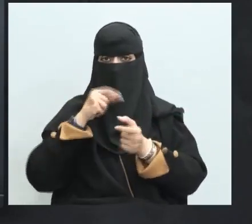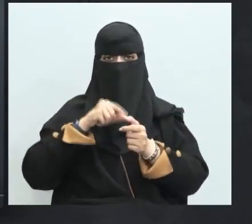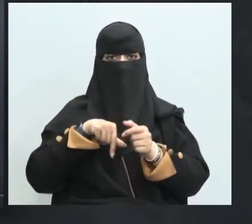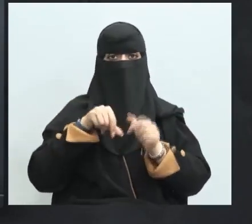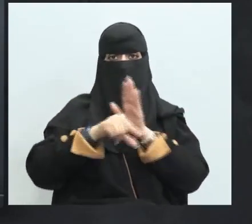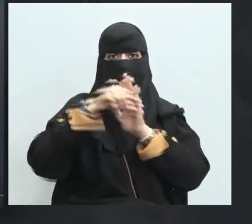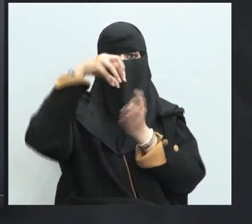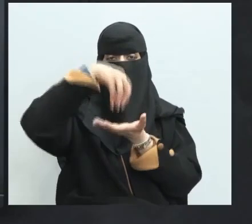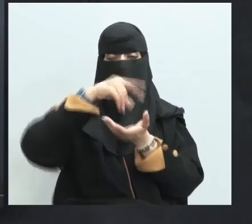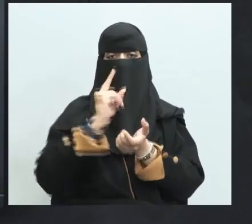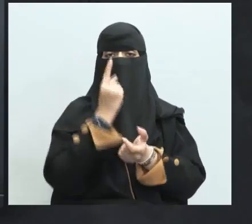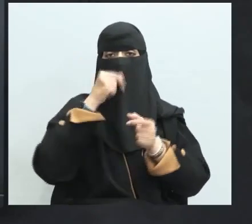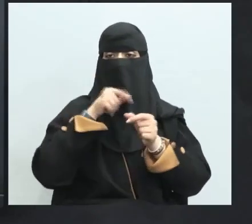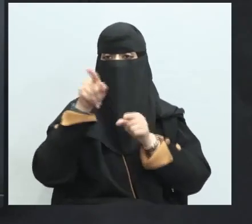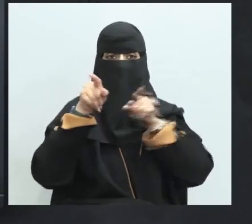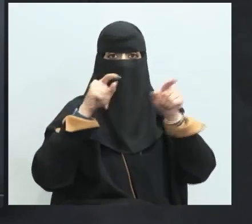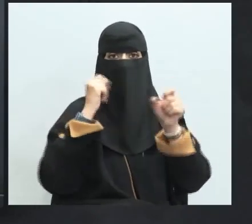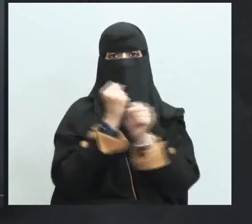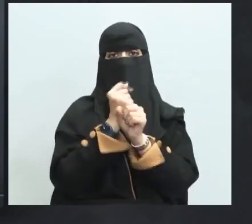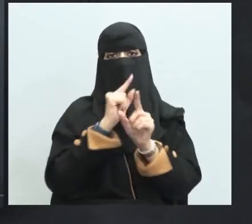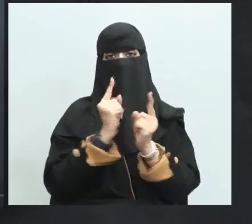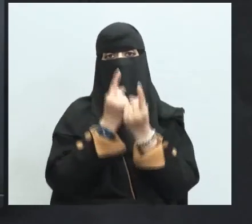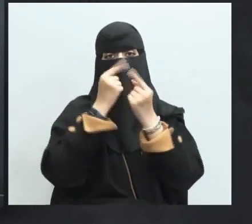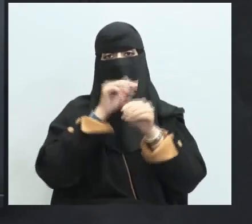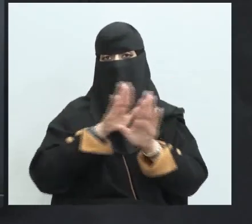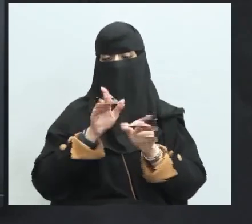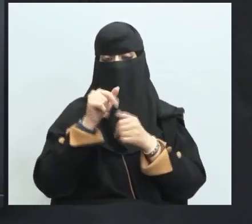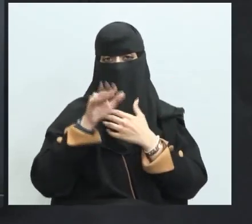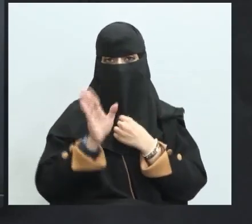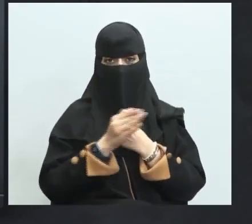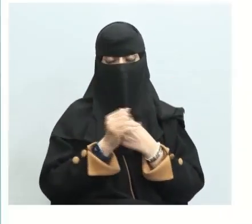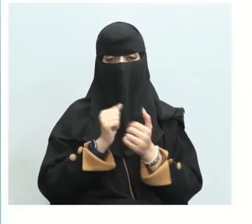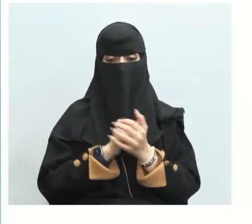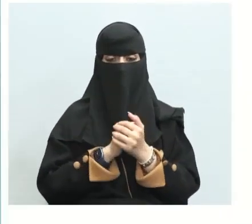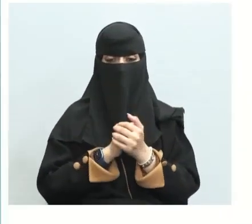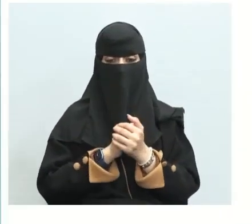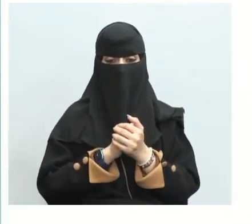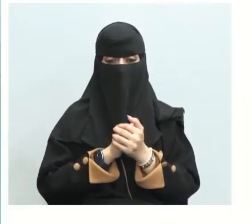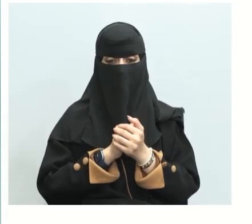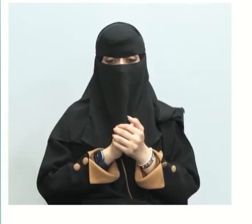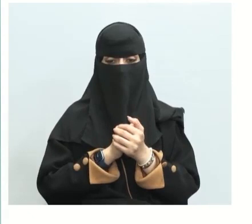لا نحتاج إلى تحديث إلا جهاز واحد أو موقع إلكتروني واحد،